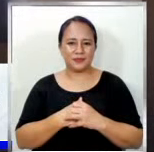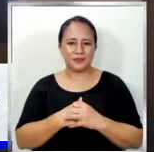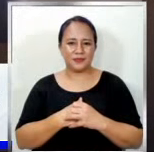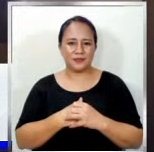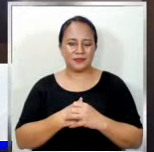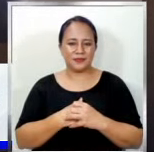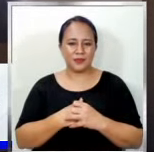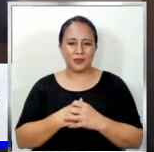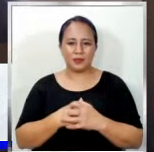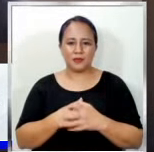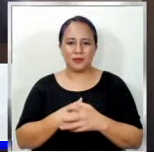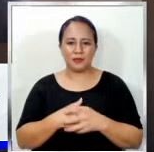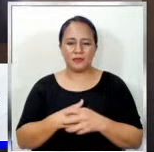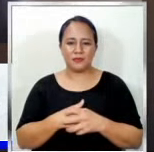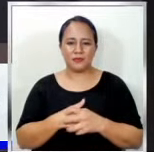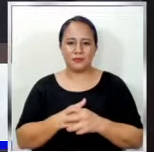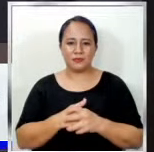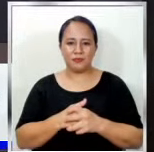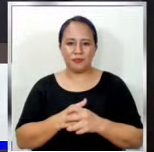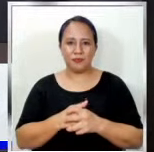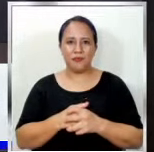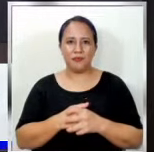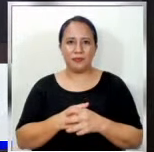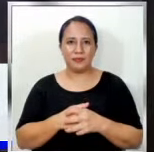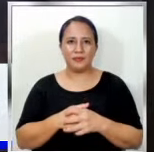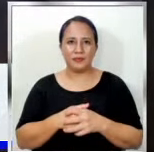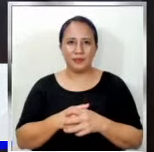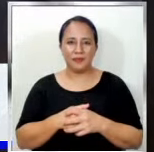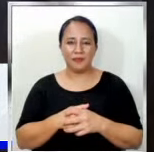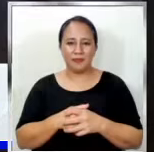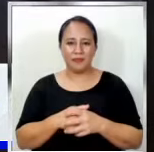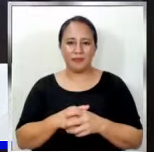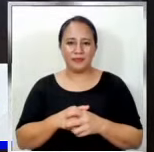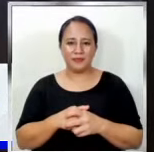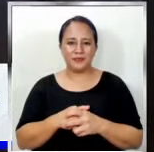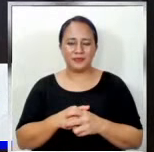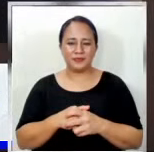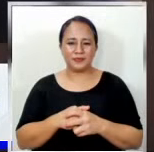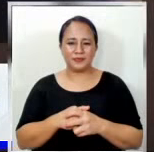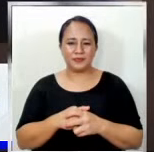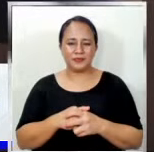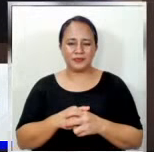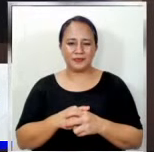Hindi ako magsisnoling sa'yo. Patawarin mo ako. Nagdesisyon ako na